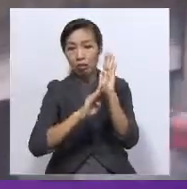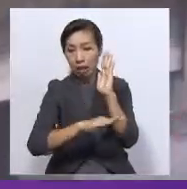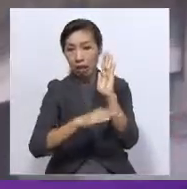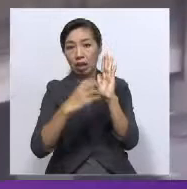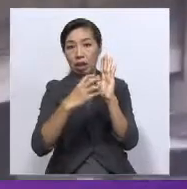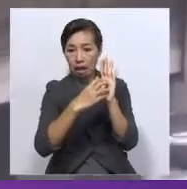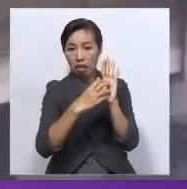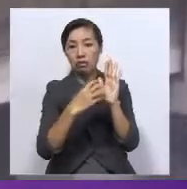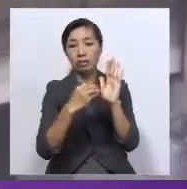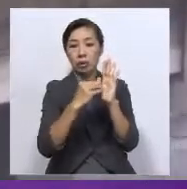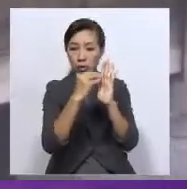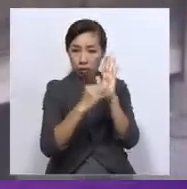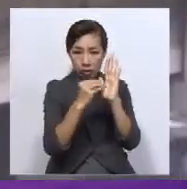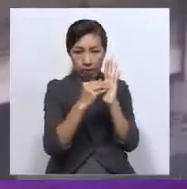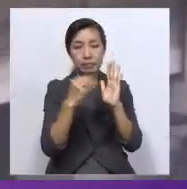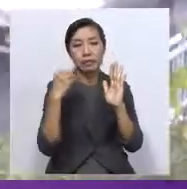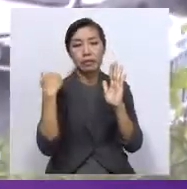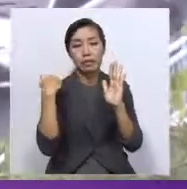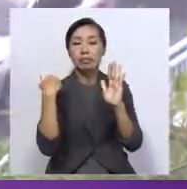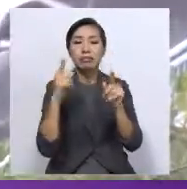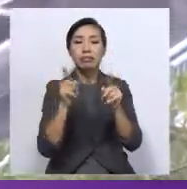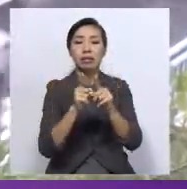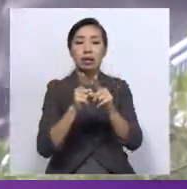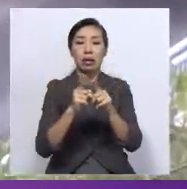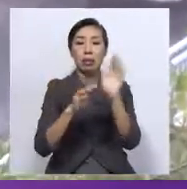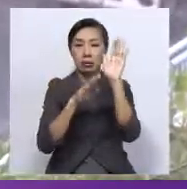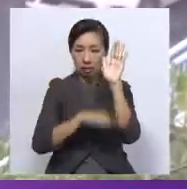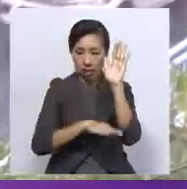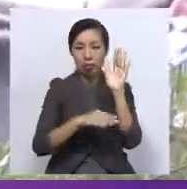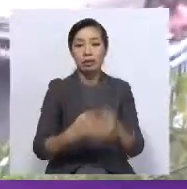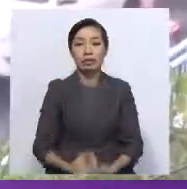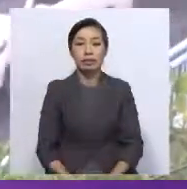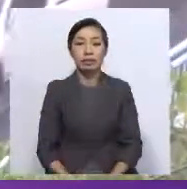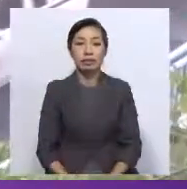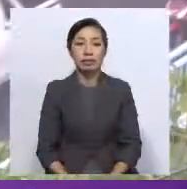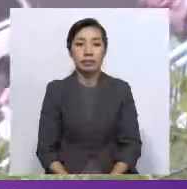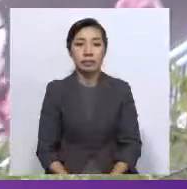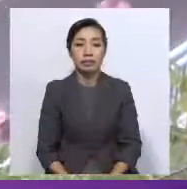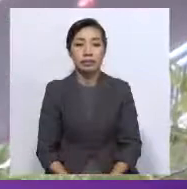ออกภาคกลางรวมทั้งกรุงเทพมหานครและปริมณฑลรวมถึงภาคใต้ด้วยครับ